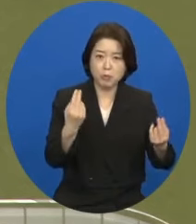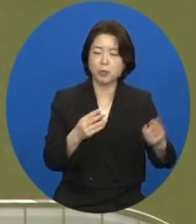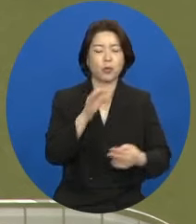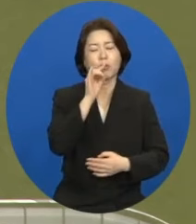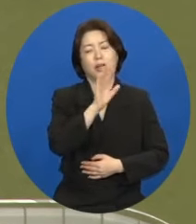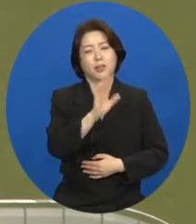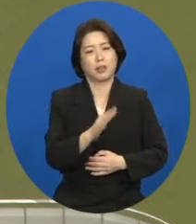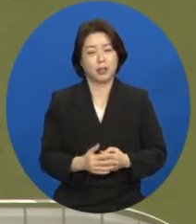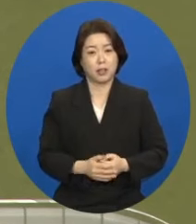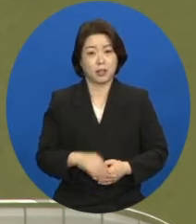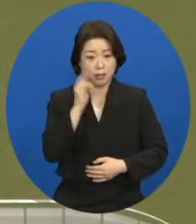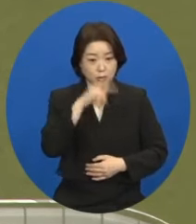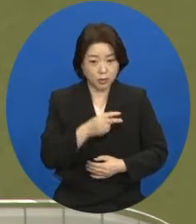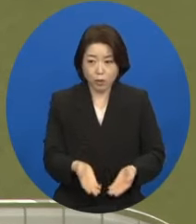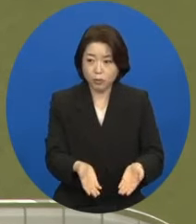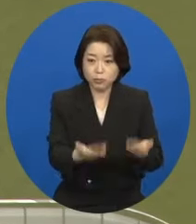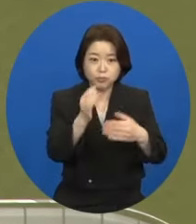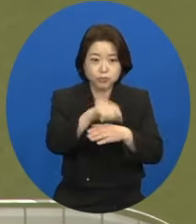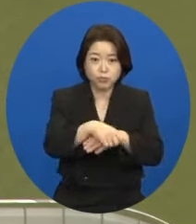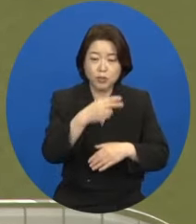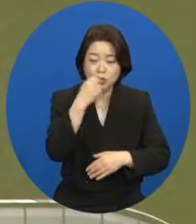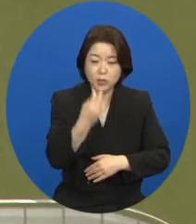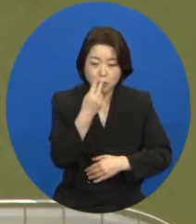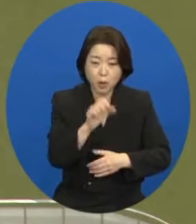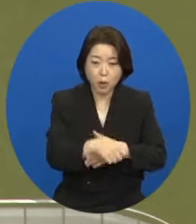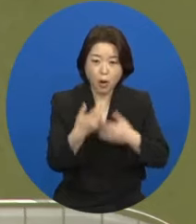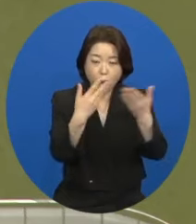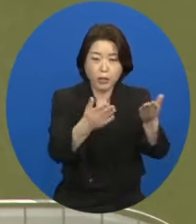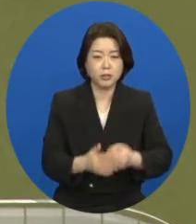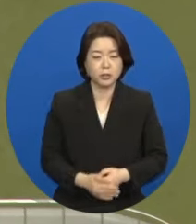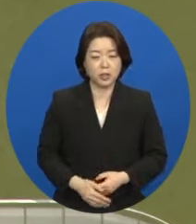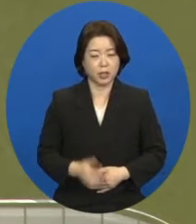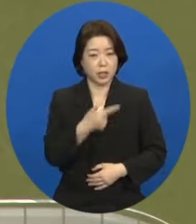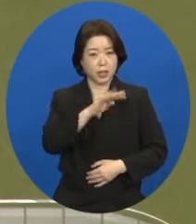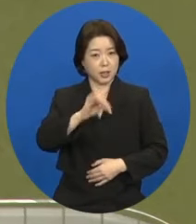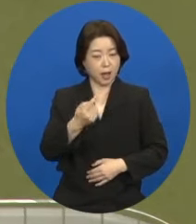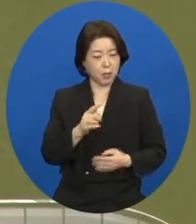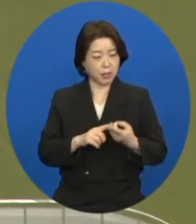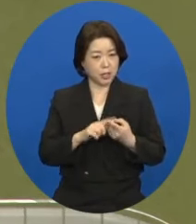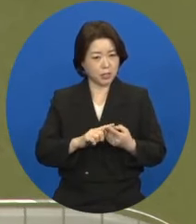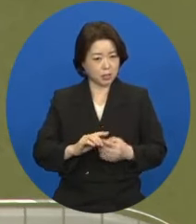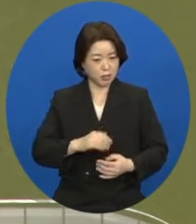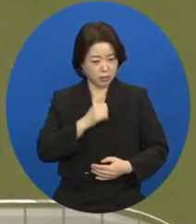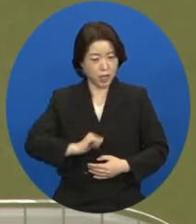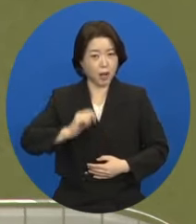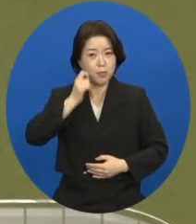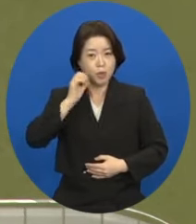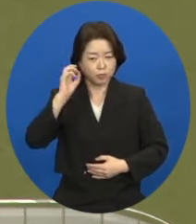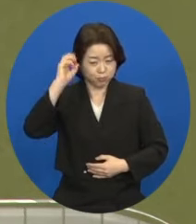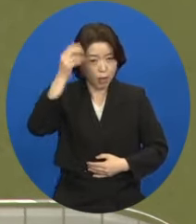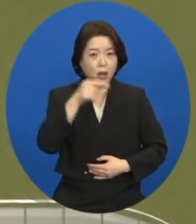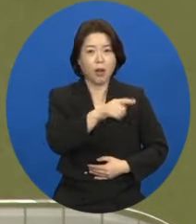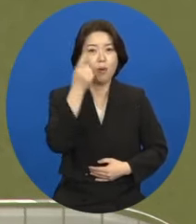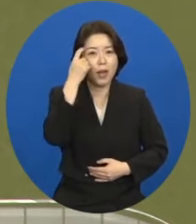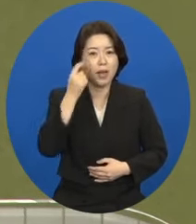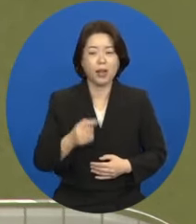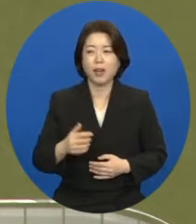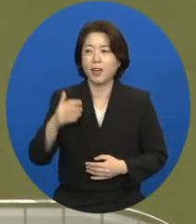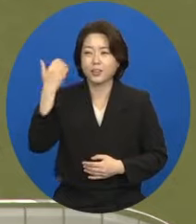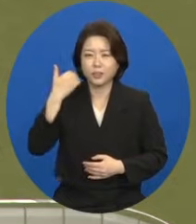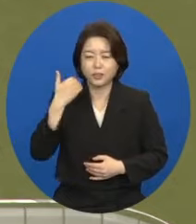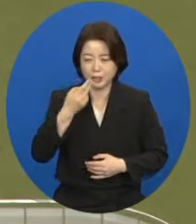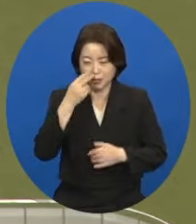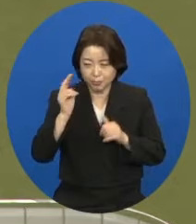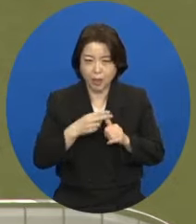아니 사울은 그렇게 풀어줬는데 왜 나발에 대해서는 참지 못했을까? 물론 누구라도 이러한 모욕을 당했더라면